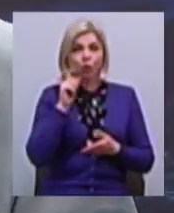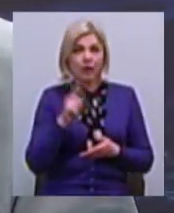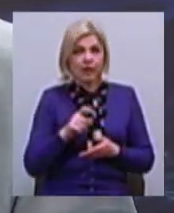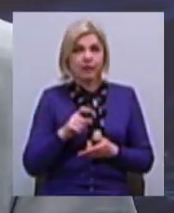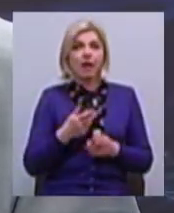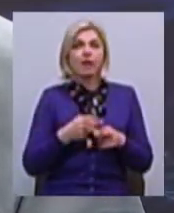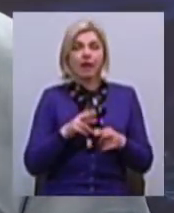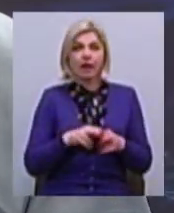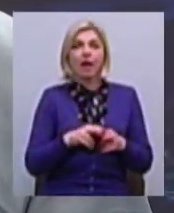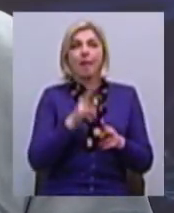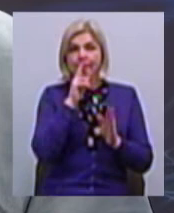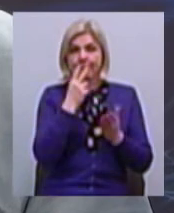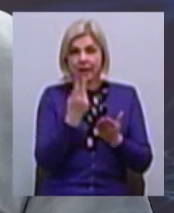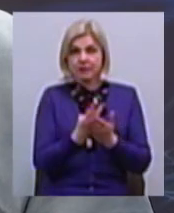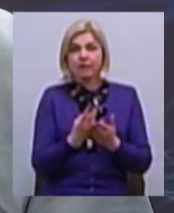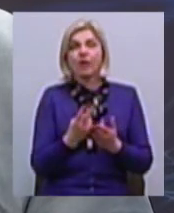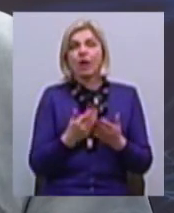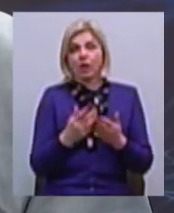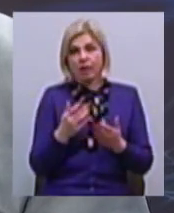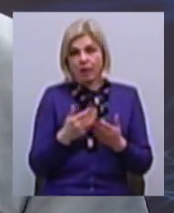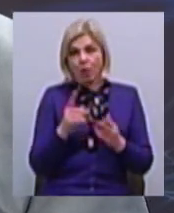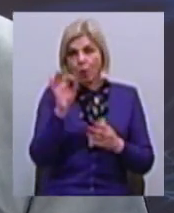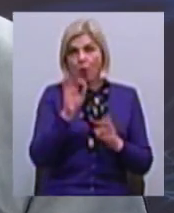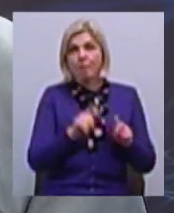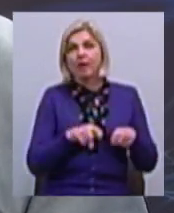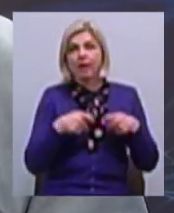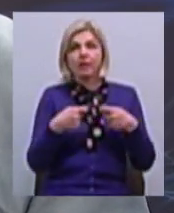який презентував перед ТЕО щодо передачі